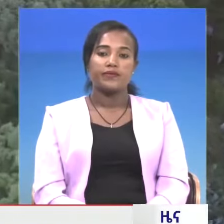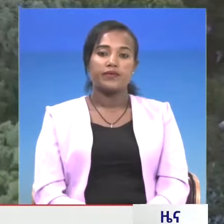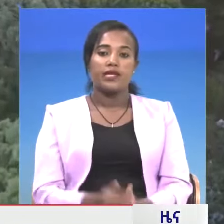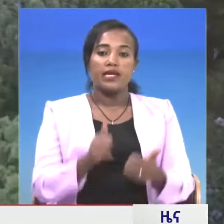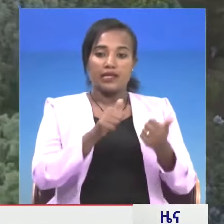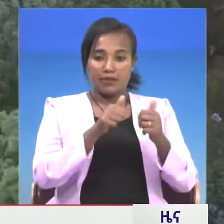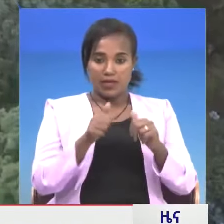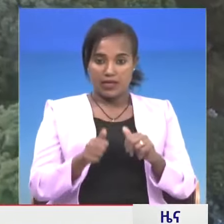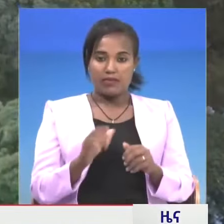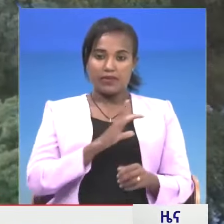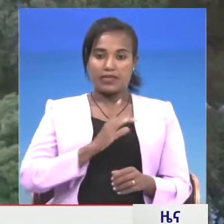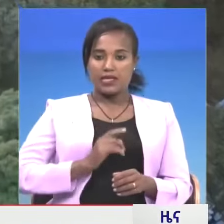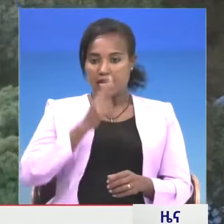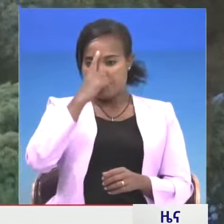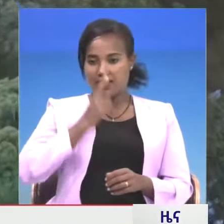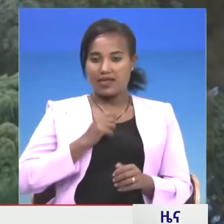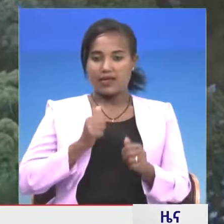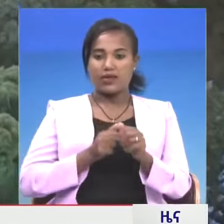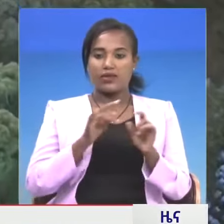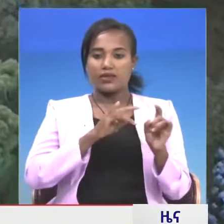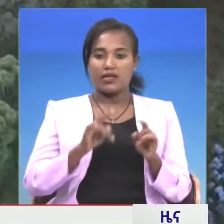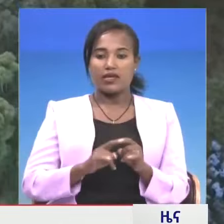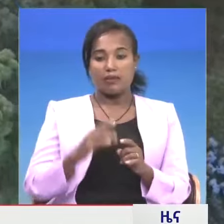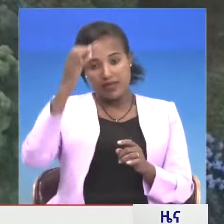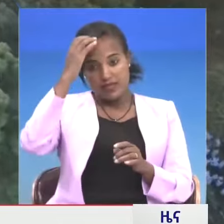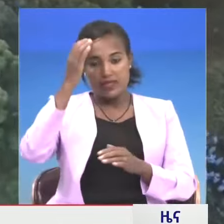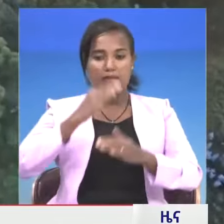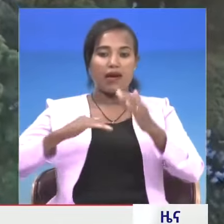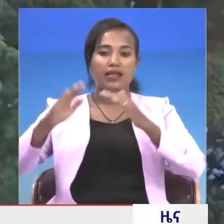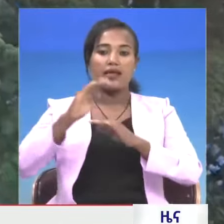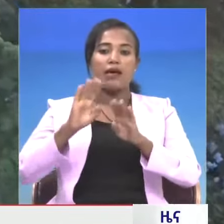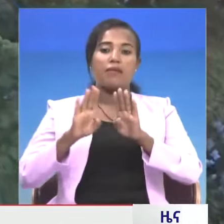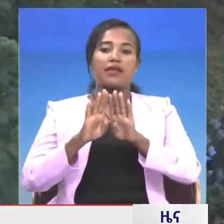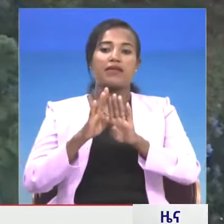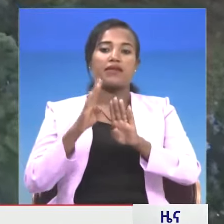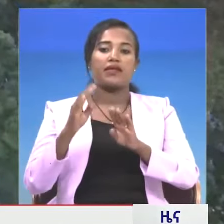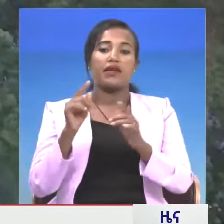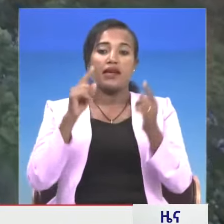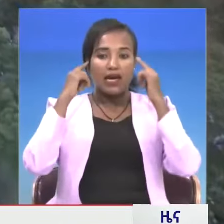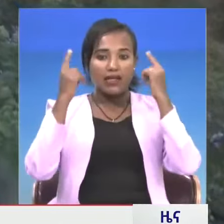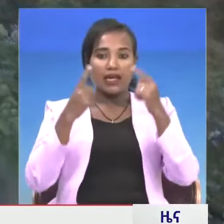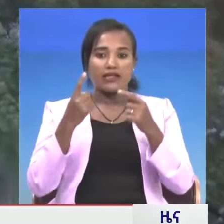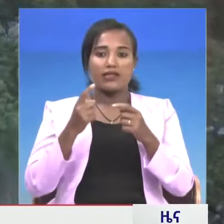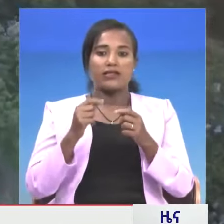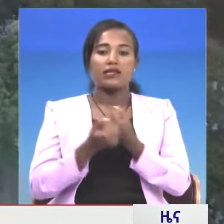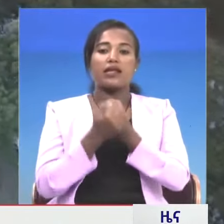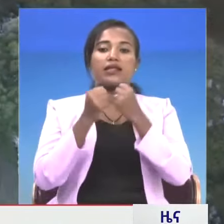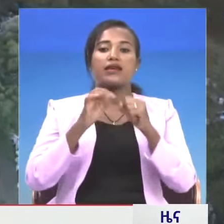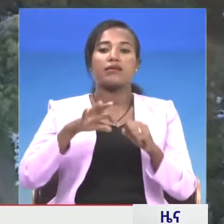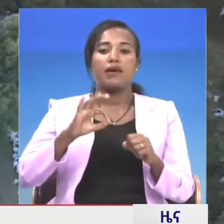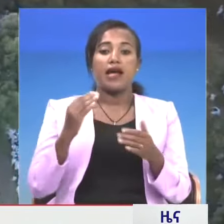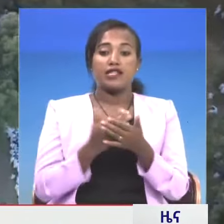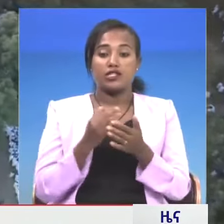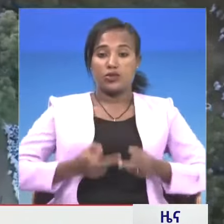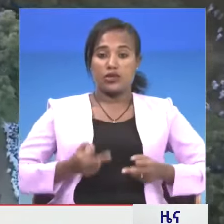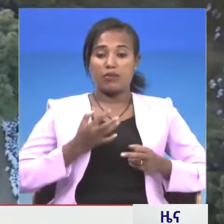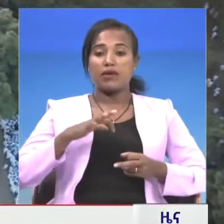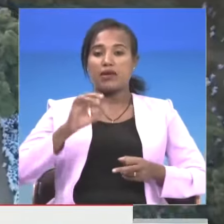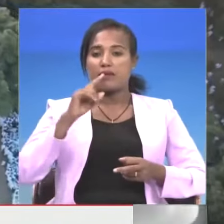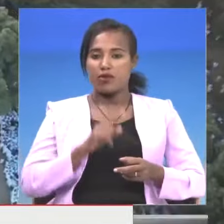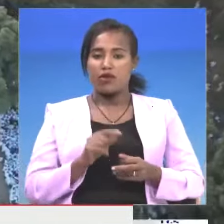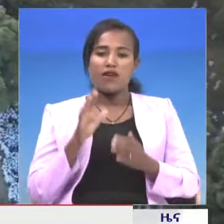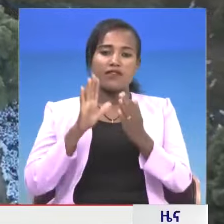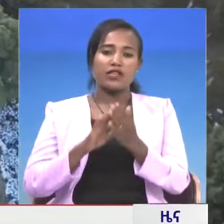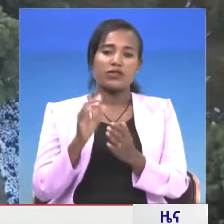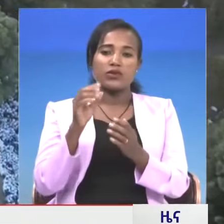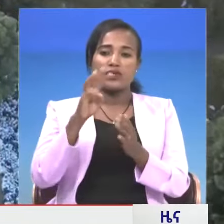ጥምቀት በክርስትና ሃይማኖት ተከታዮች ዘንድ የመንግስተ ሰማያት በር የተከፈተበት የኃጢአት ስርየት የተገኘበትና አዲስ ህይወት የሚገኝበት ነው። የፊታችን